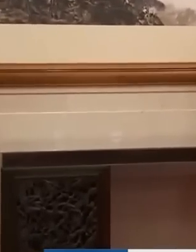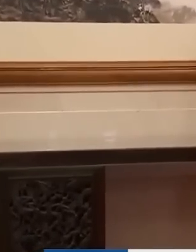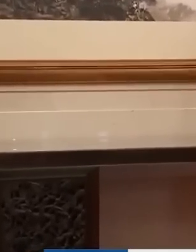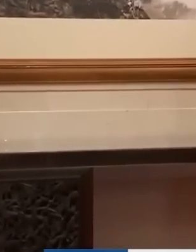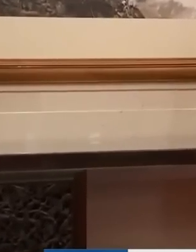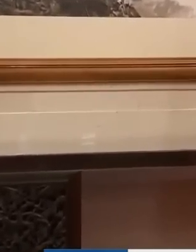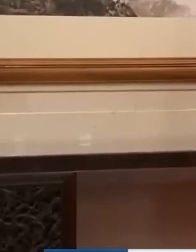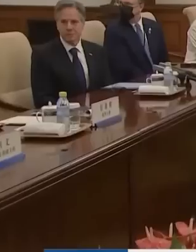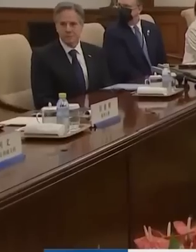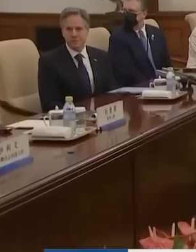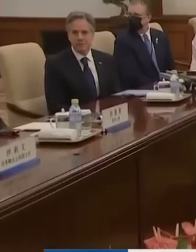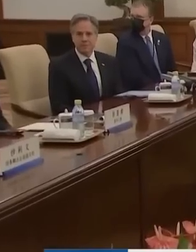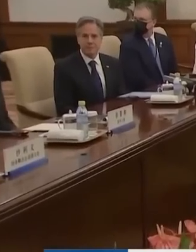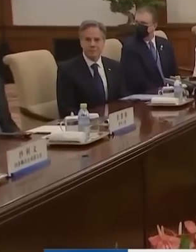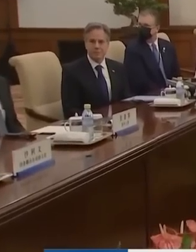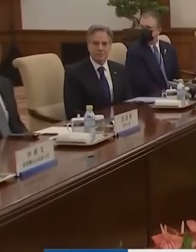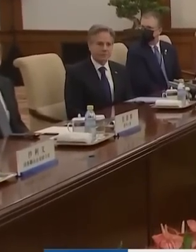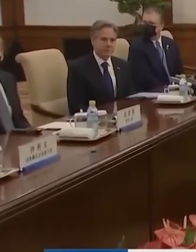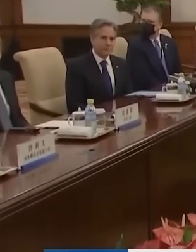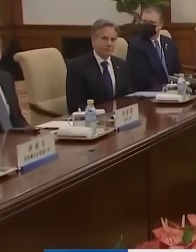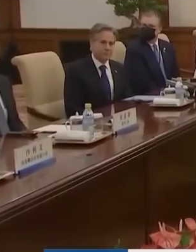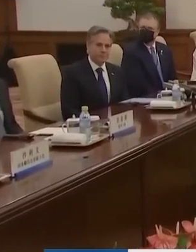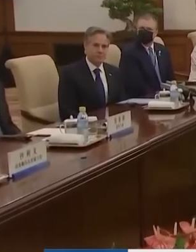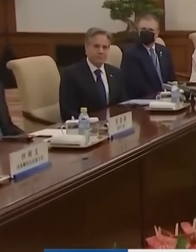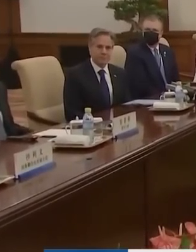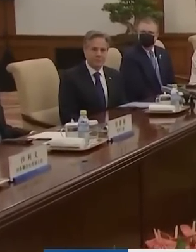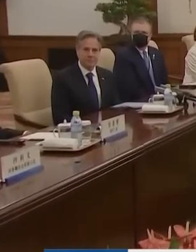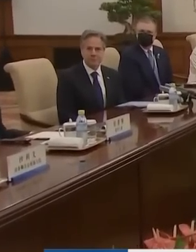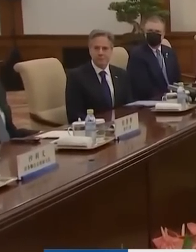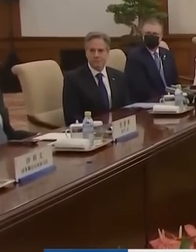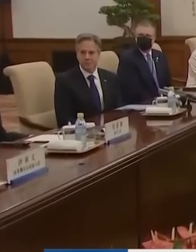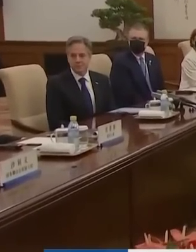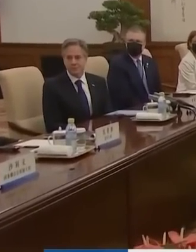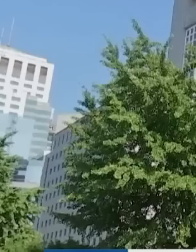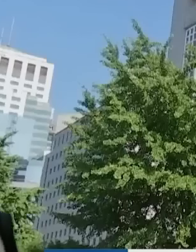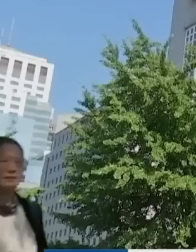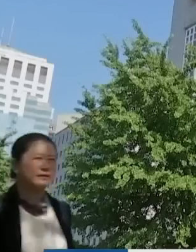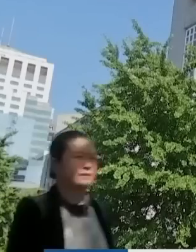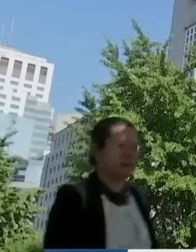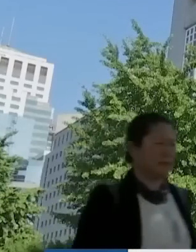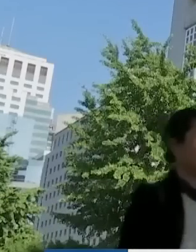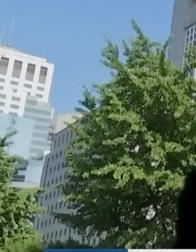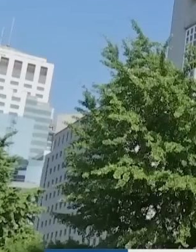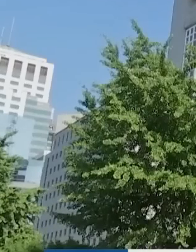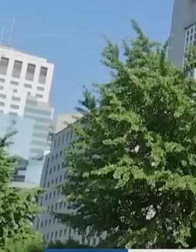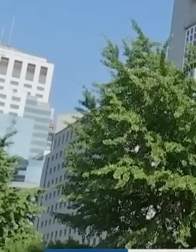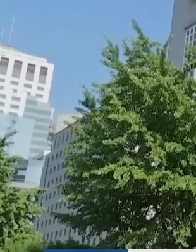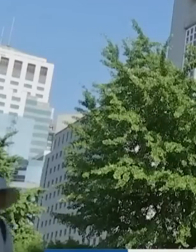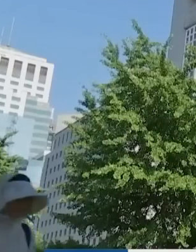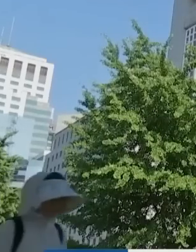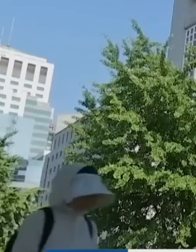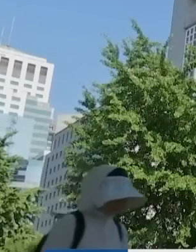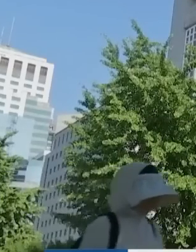Megjithatë, përketësimet e mëdha diplomatike mes dy vendeve erdhën në vazhdim e pretendimeve të sigurta të Pekinit mbi Tajvanin